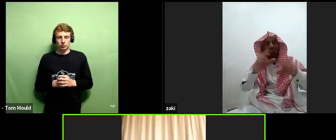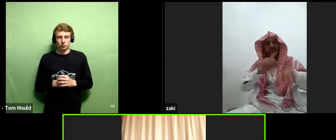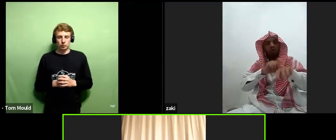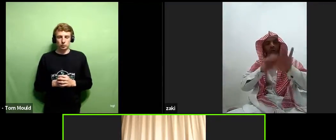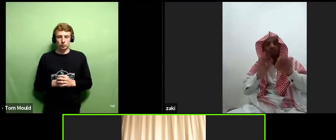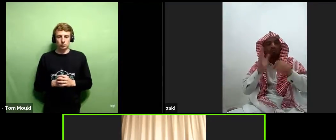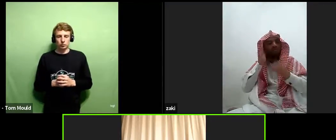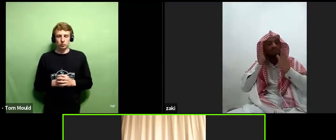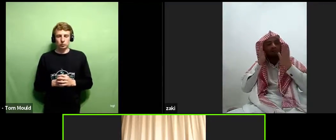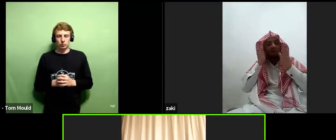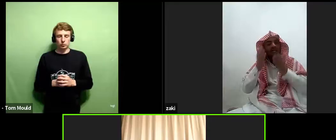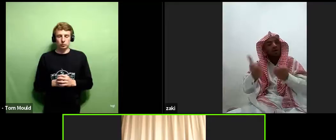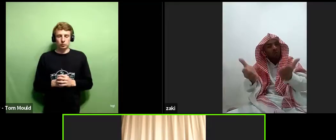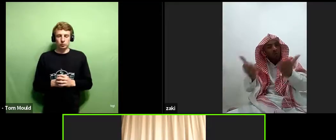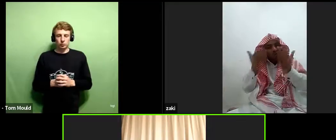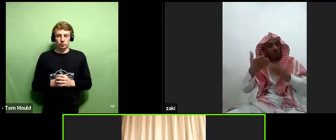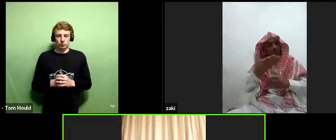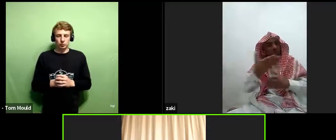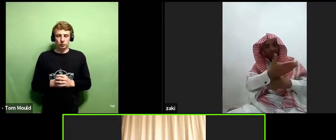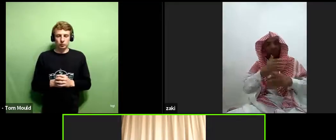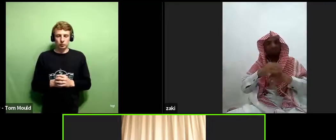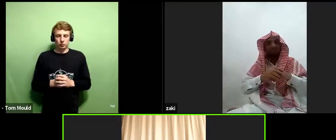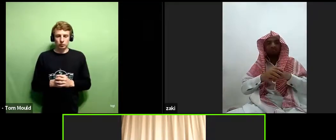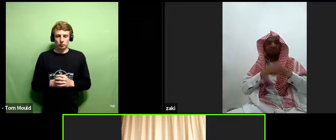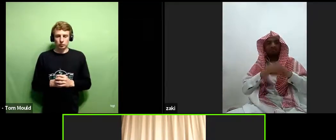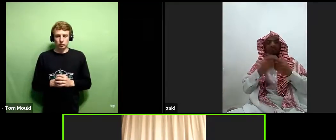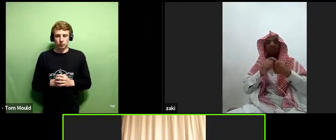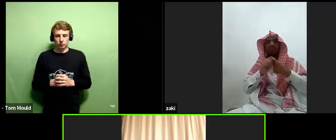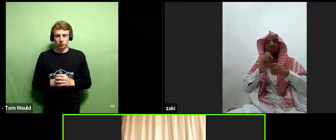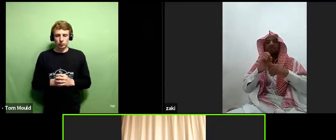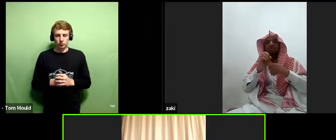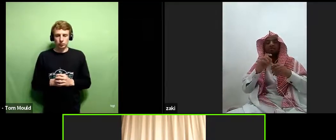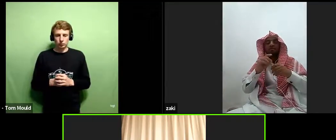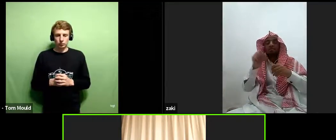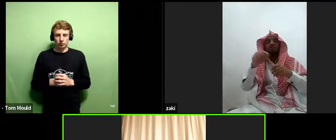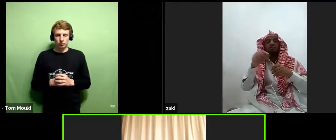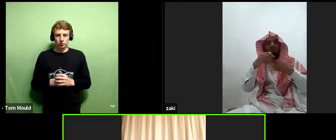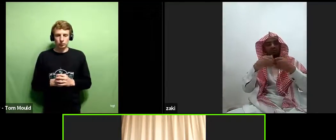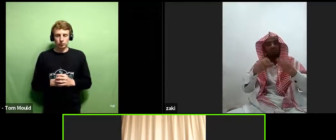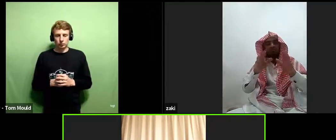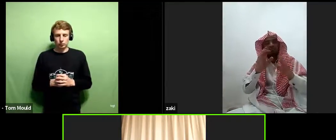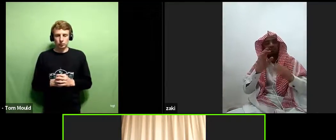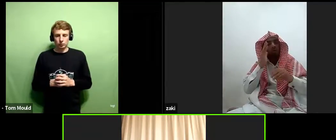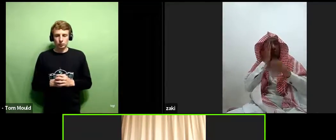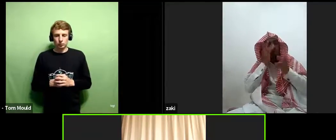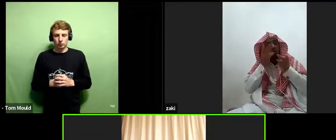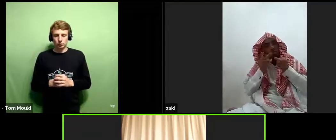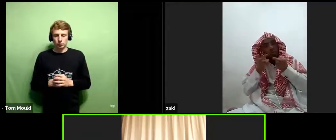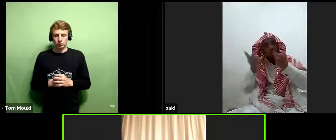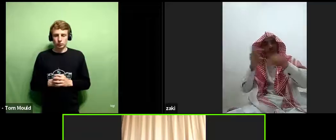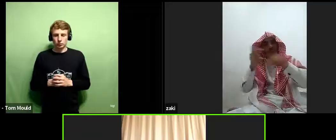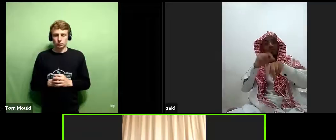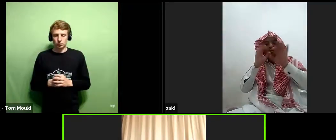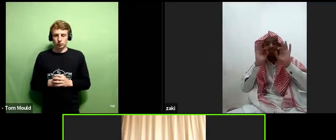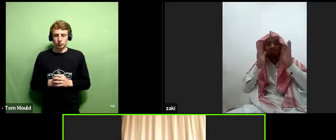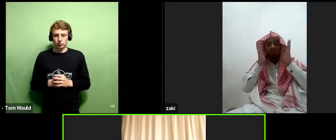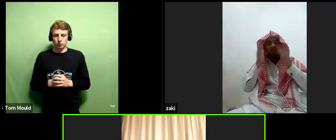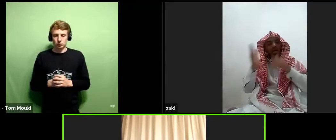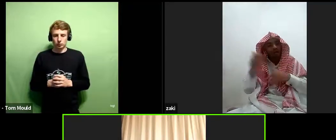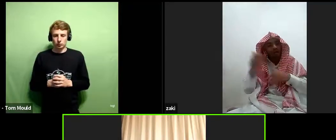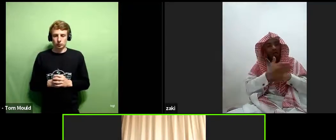فقط، حتى لو قضوا النهار نوما أفضل من أن يتعودوا على الفطر في نهار